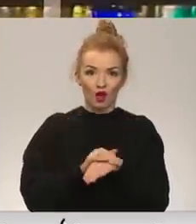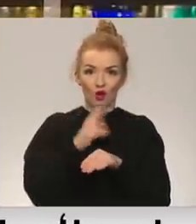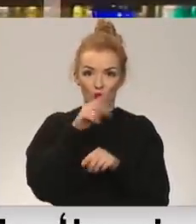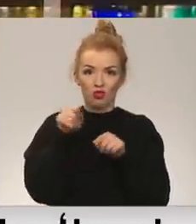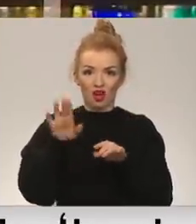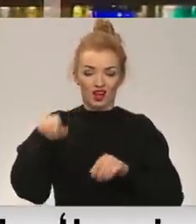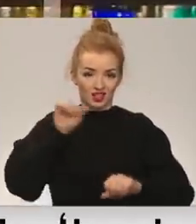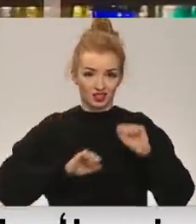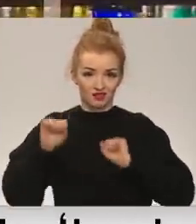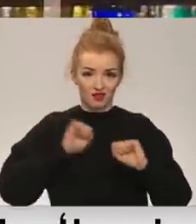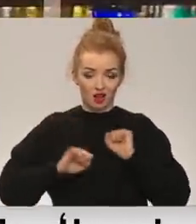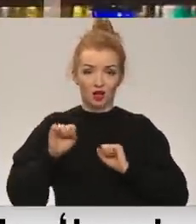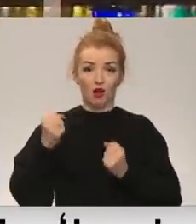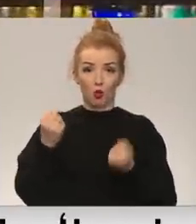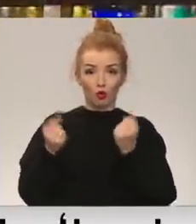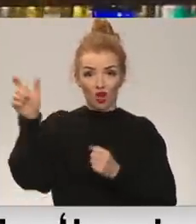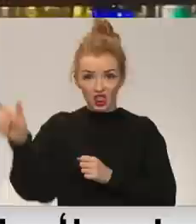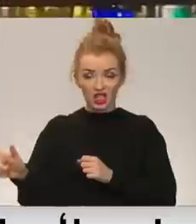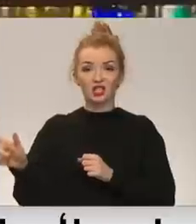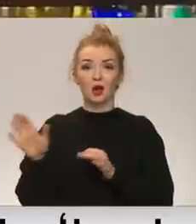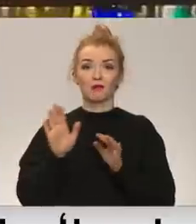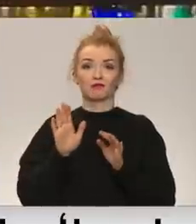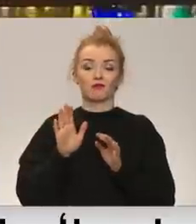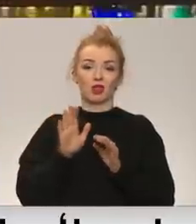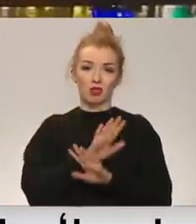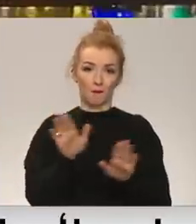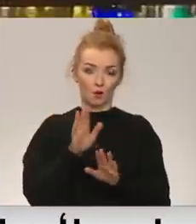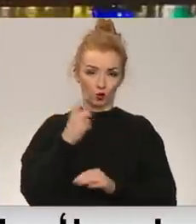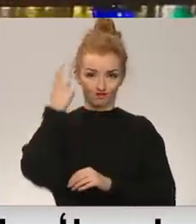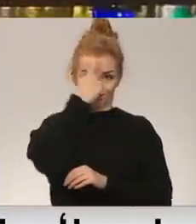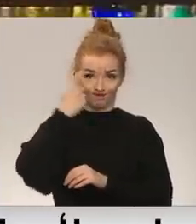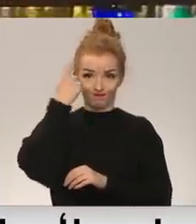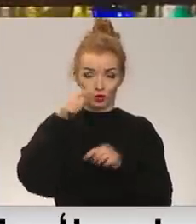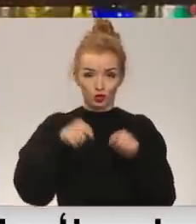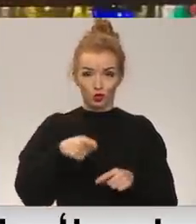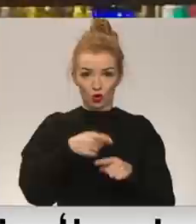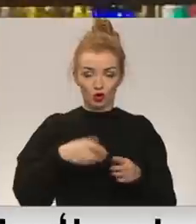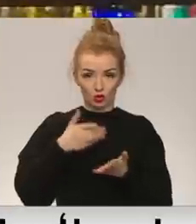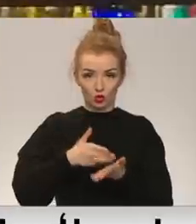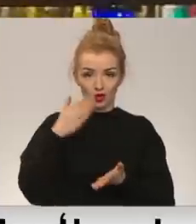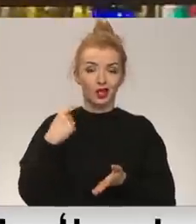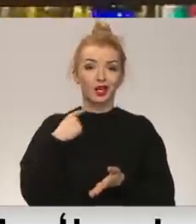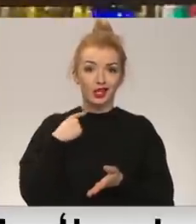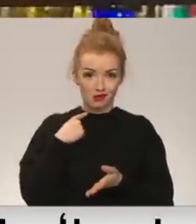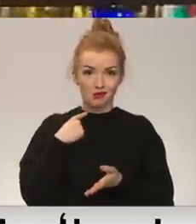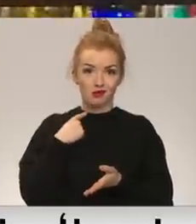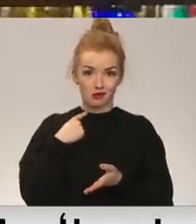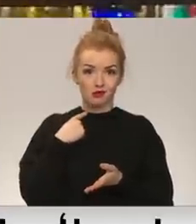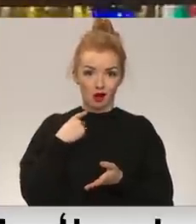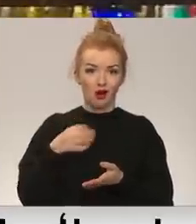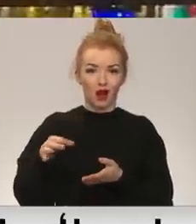iespējams izvairīties, ja autovadītājs pie stūras nebūtu sēdies reibumā. Šoreiz negadījums noticis Rīgā